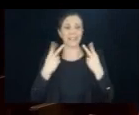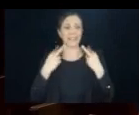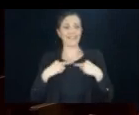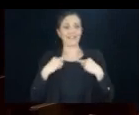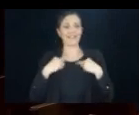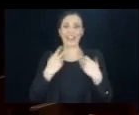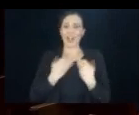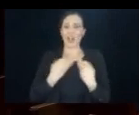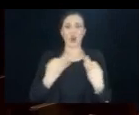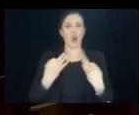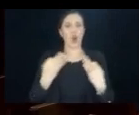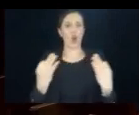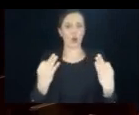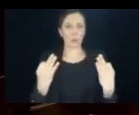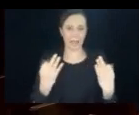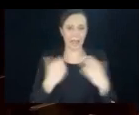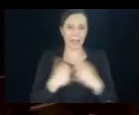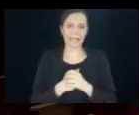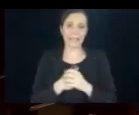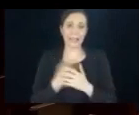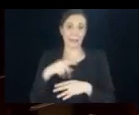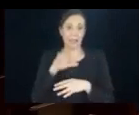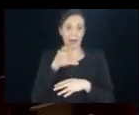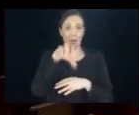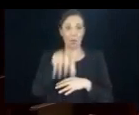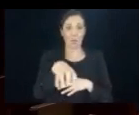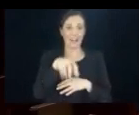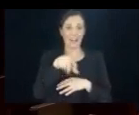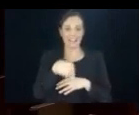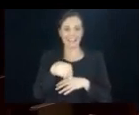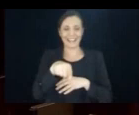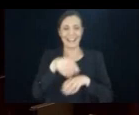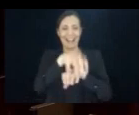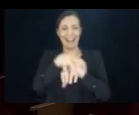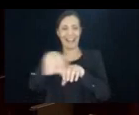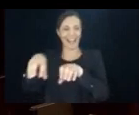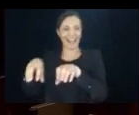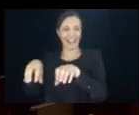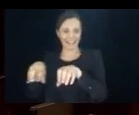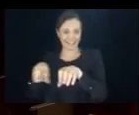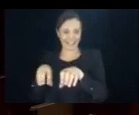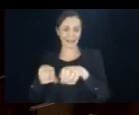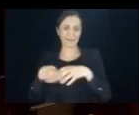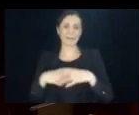vita normale per i quartieri residenziali che sono